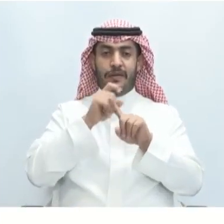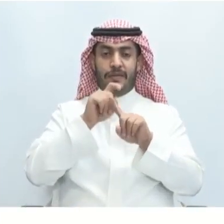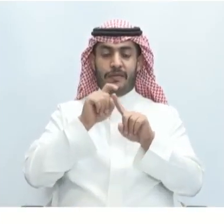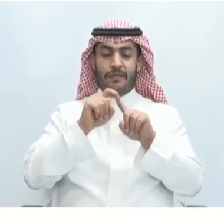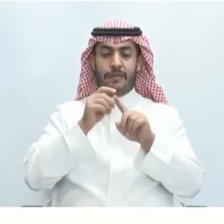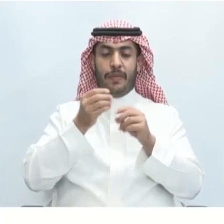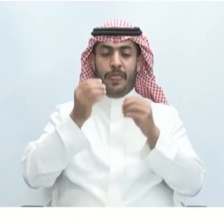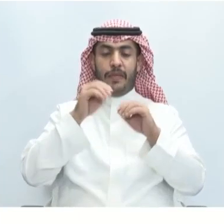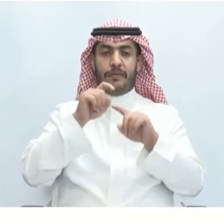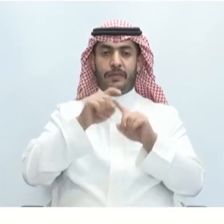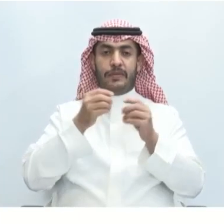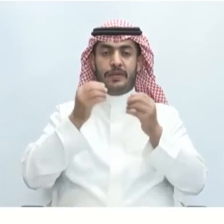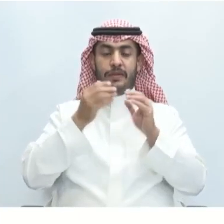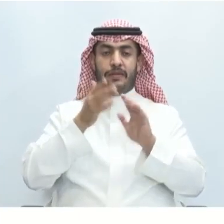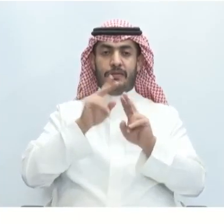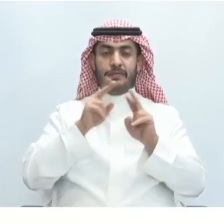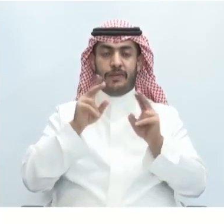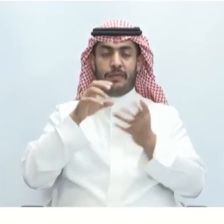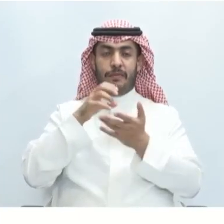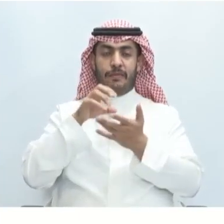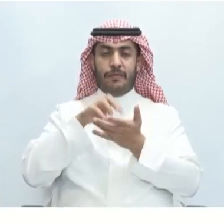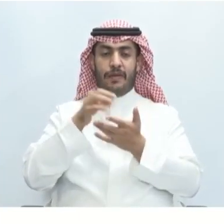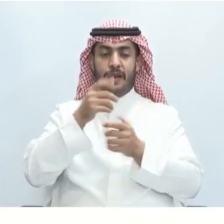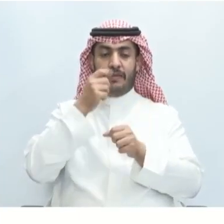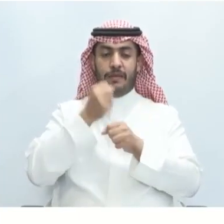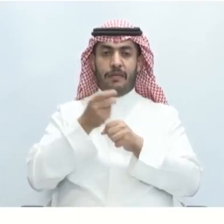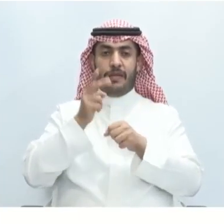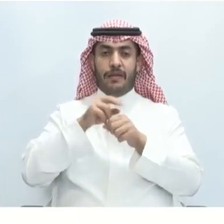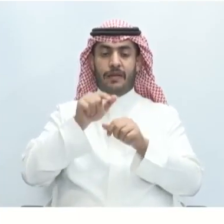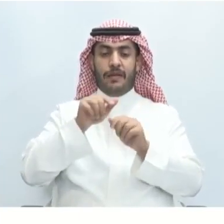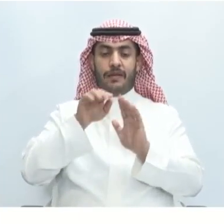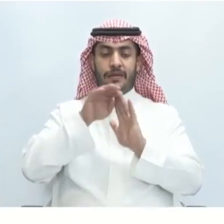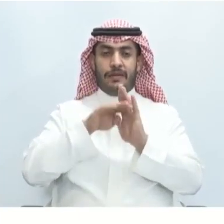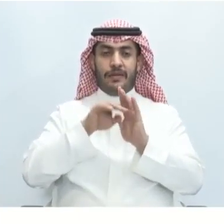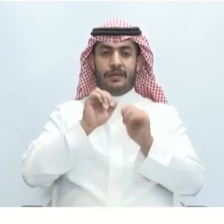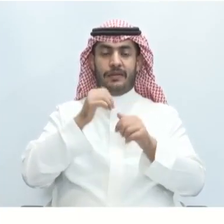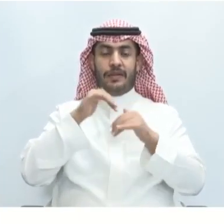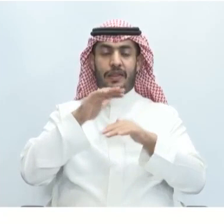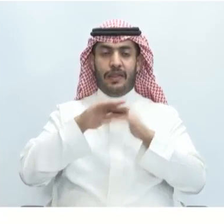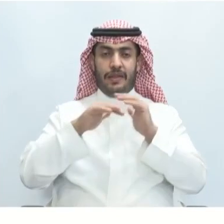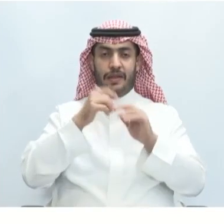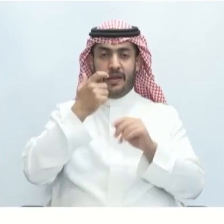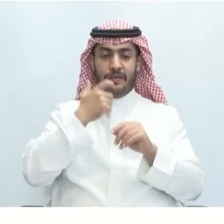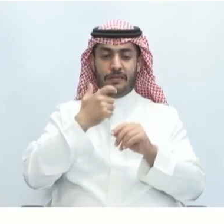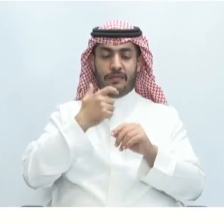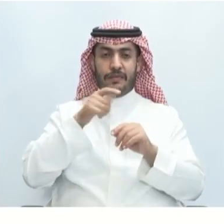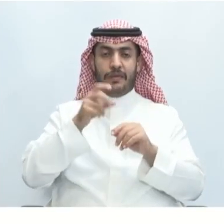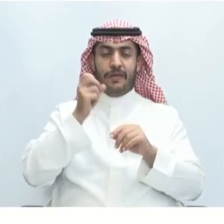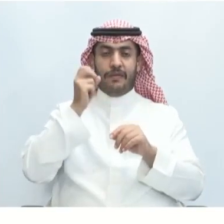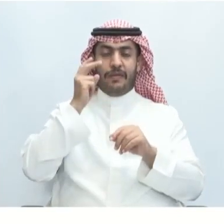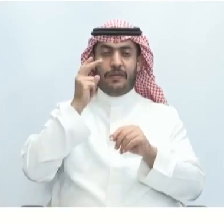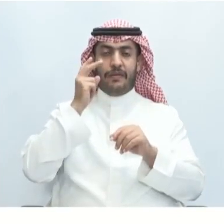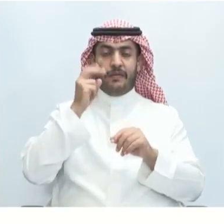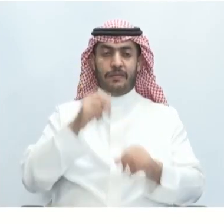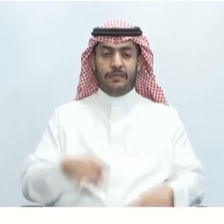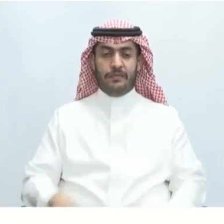ستتخطى نسبه 100% في عده وجهات ويجب اعاده العمل خلال هذا التحليل اليدوي اذا الفكره ان